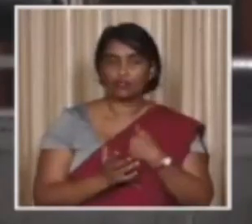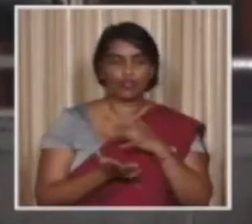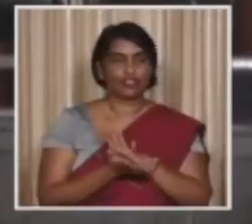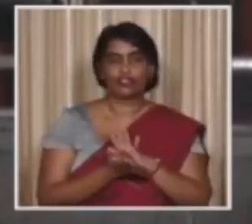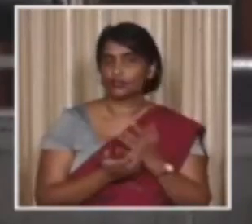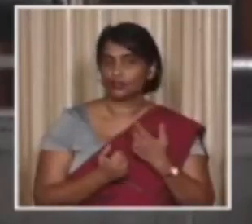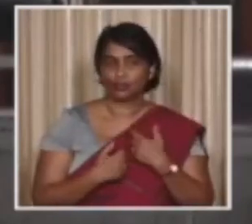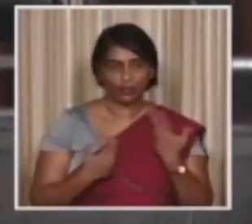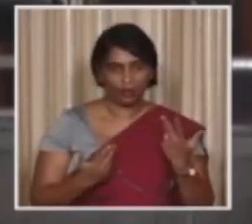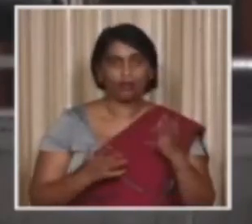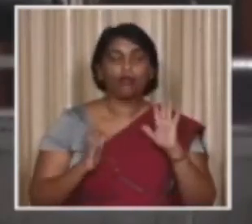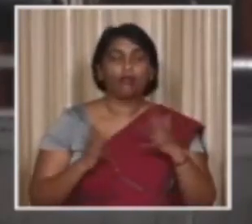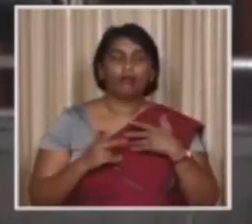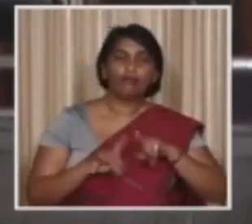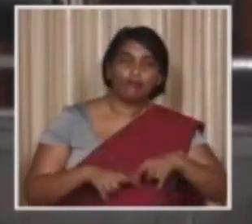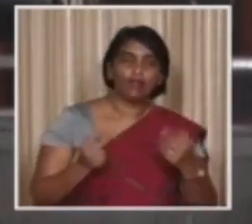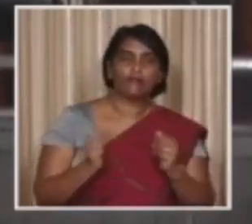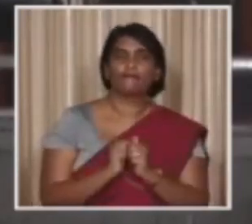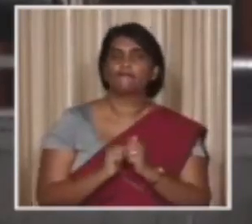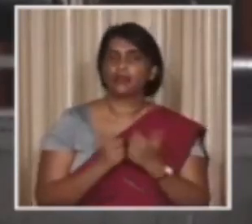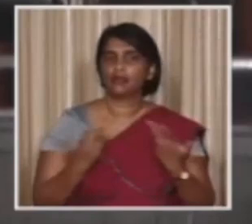නැහැ. හැබැයි වෙන කරන්න දෙයක් නැහැ.